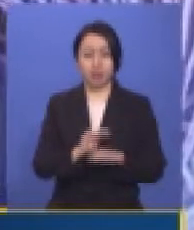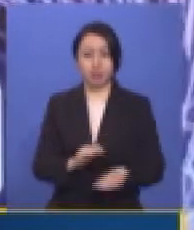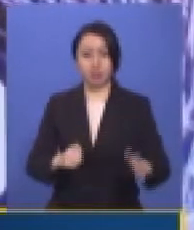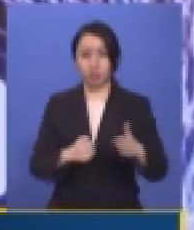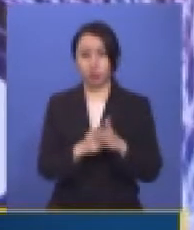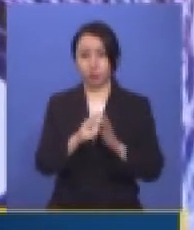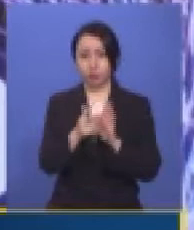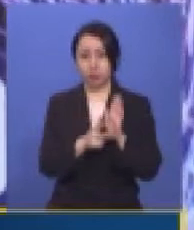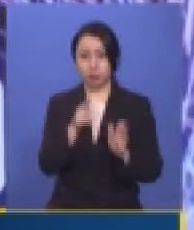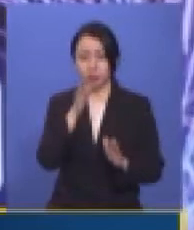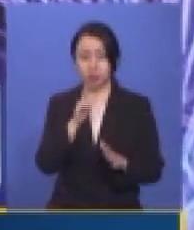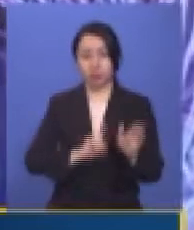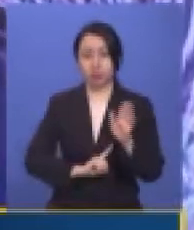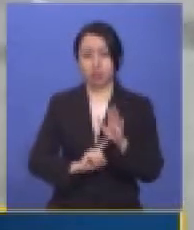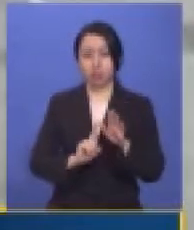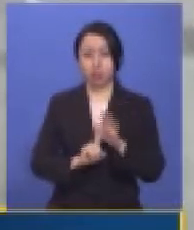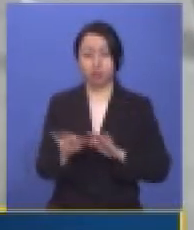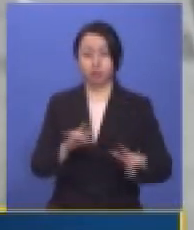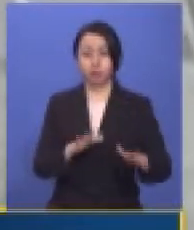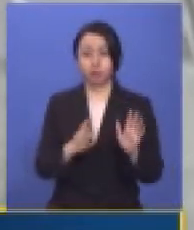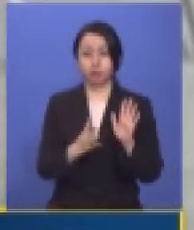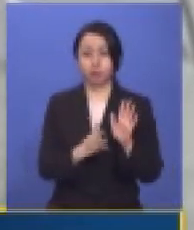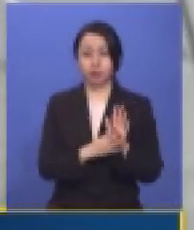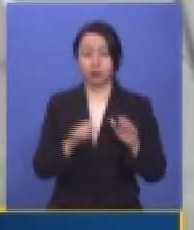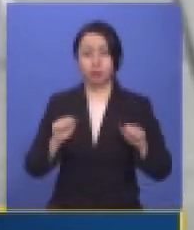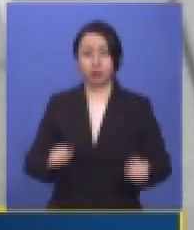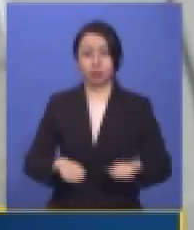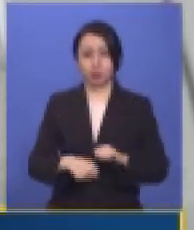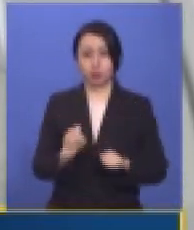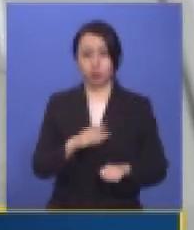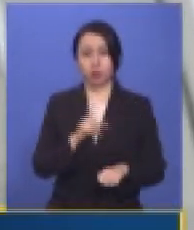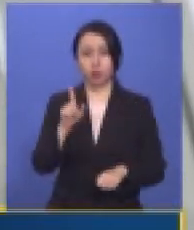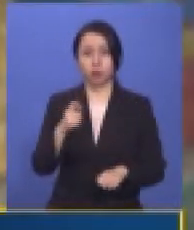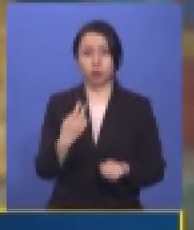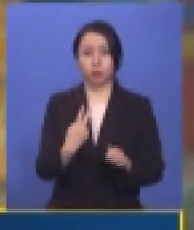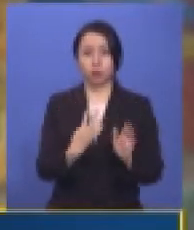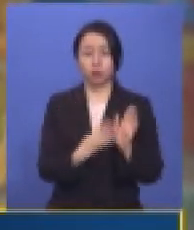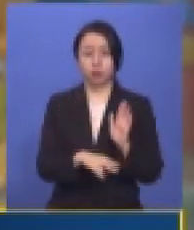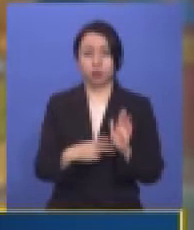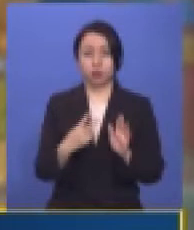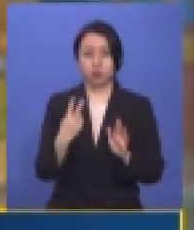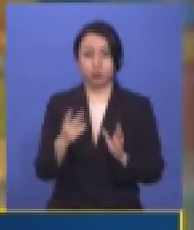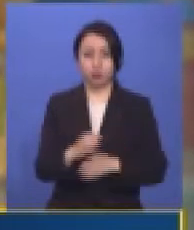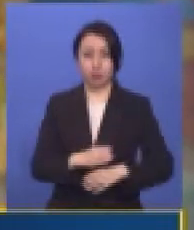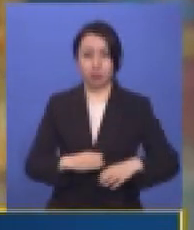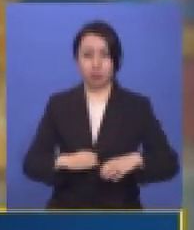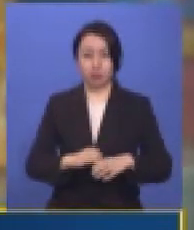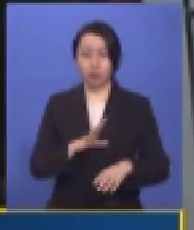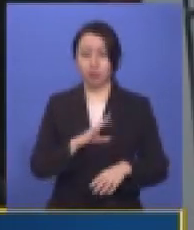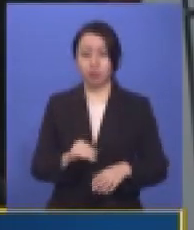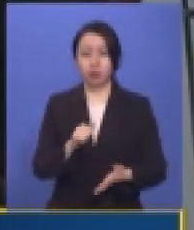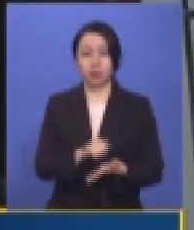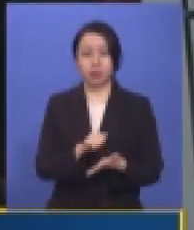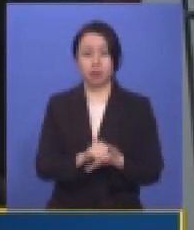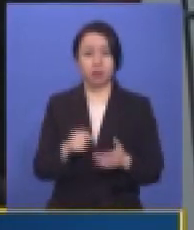С начала операции по области выявлено 9 административных правонарушений. Изъято 192 единицы пиротехнических изделий, не имеющих